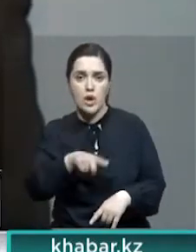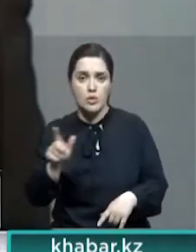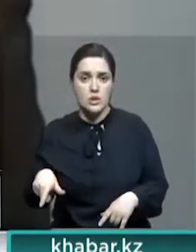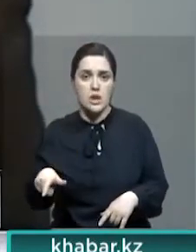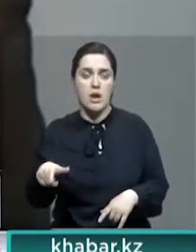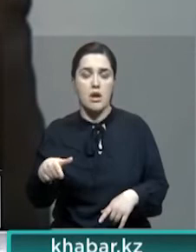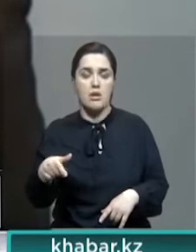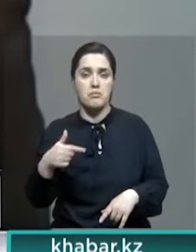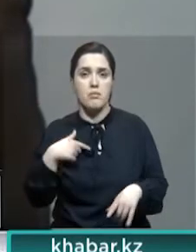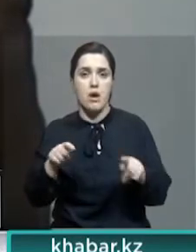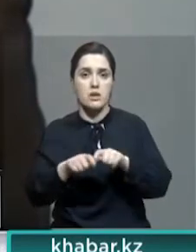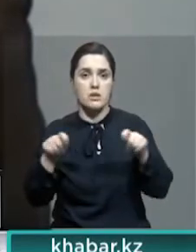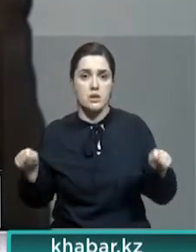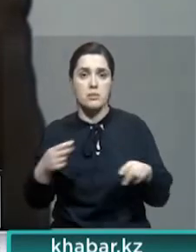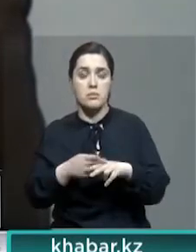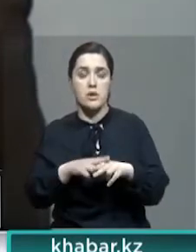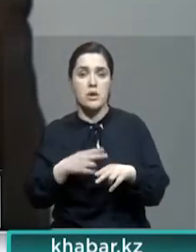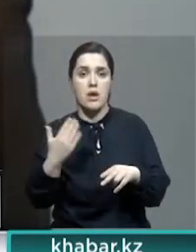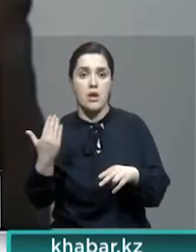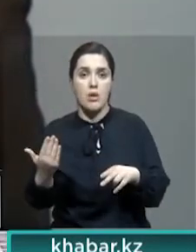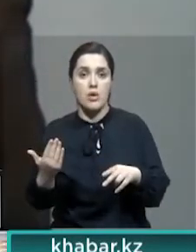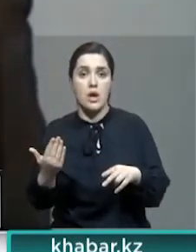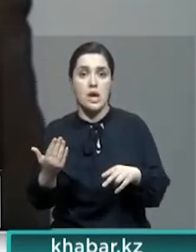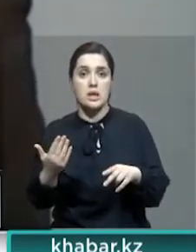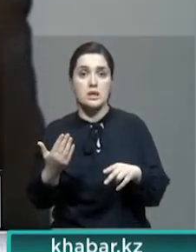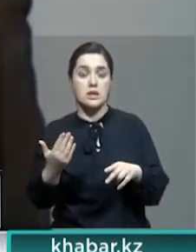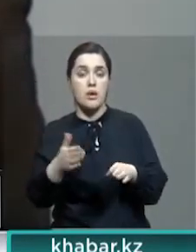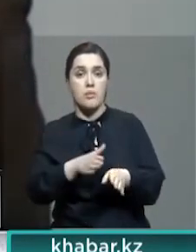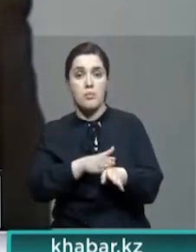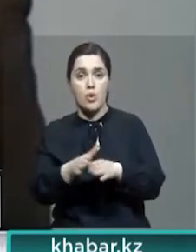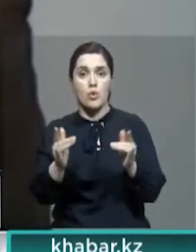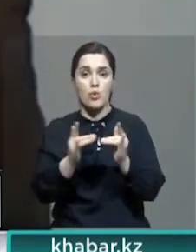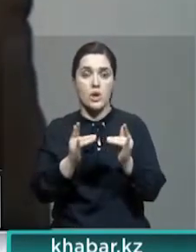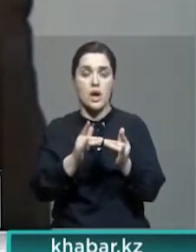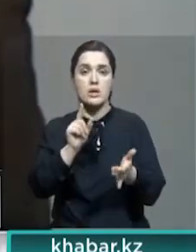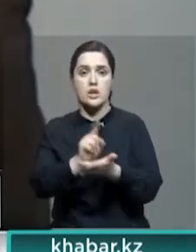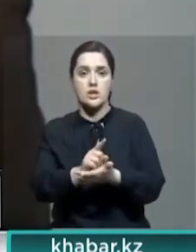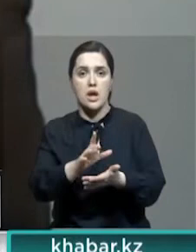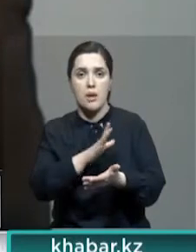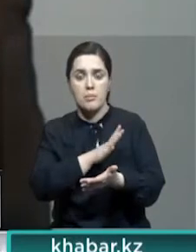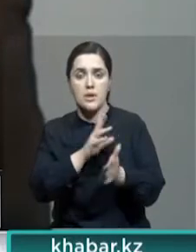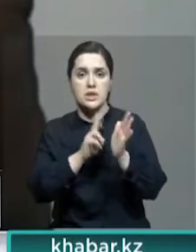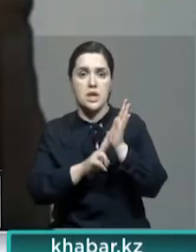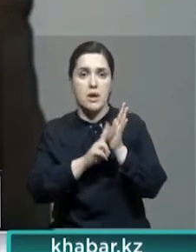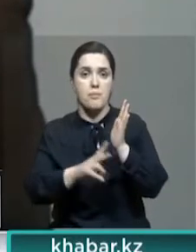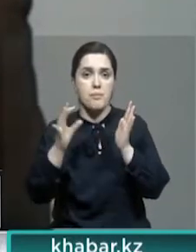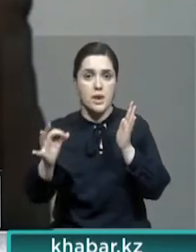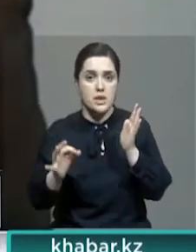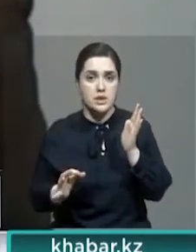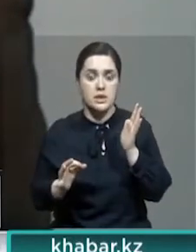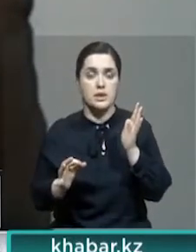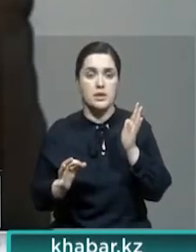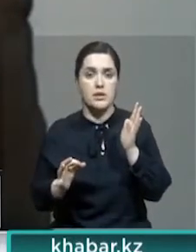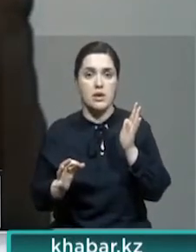были запустить госпиталь «Халык-Арена». Загруженность коек должна быть не менее 70%. Мы